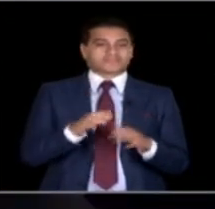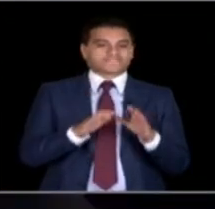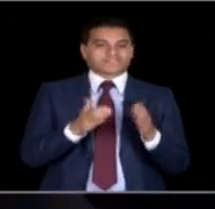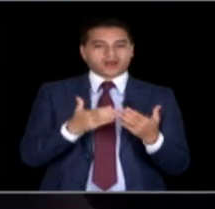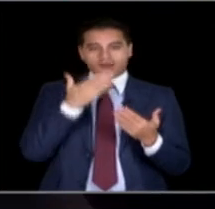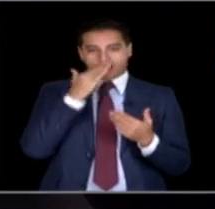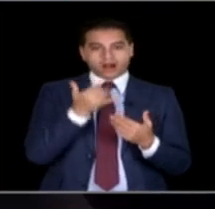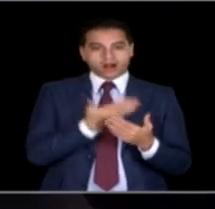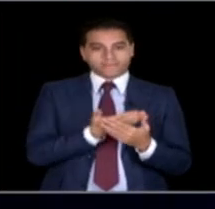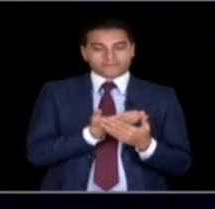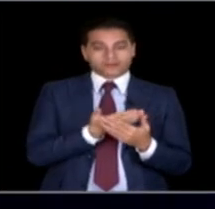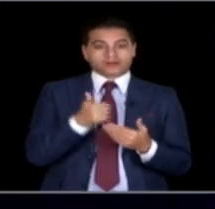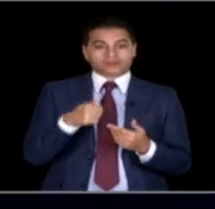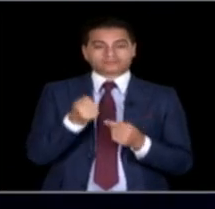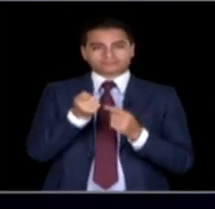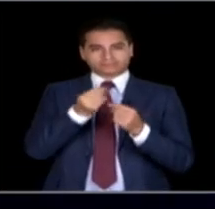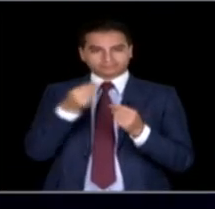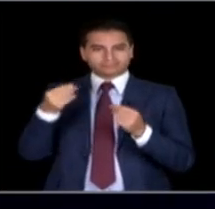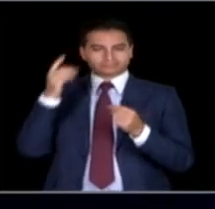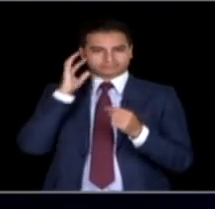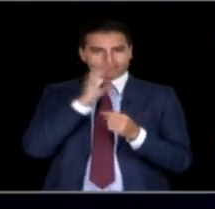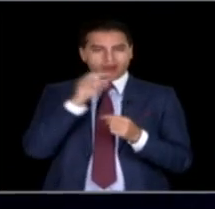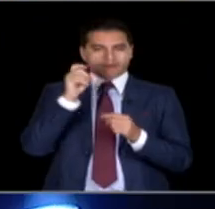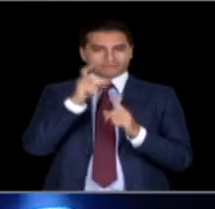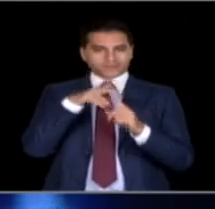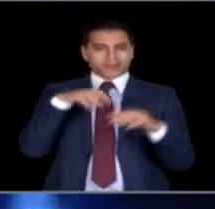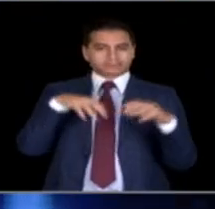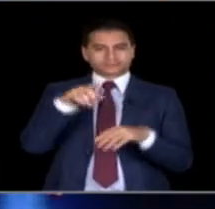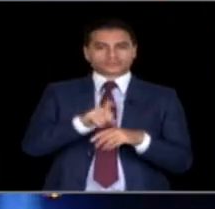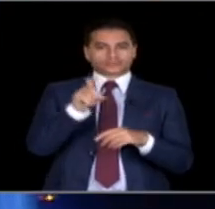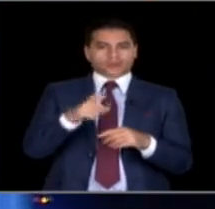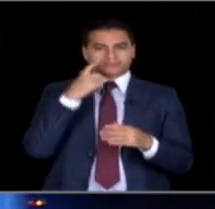95 العراب. لوحات ومعالم والسؤال هو.